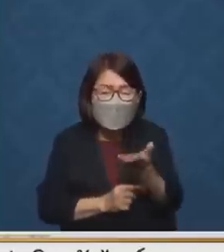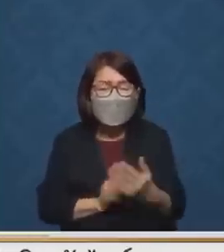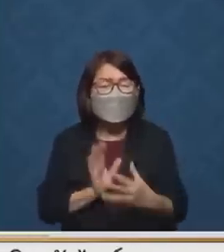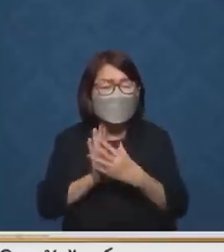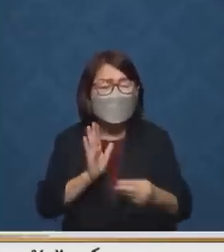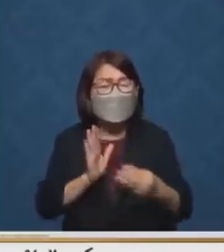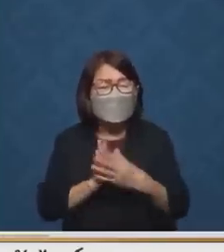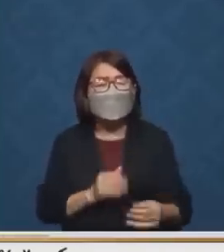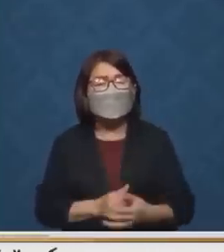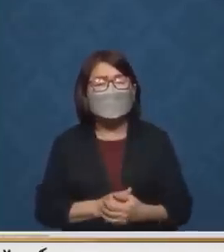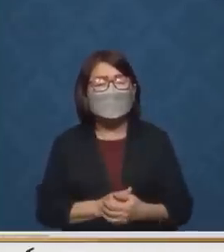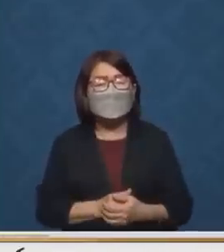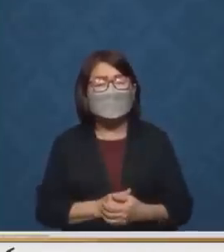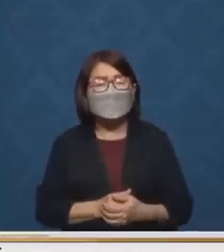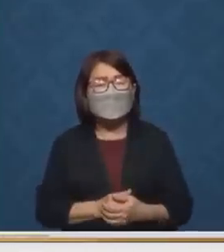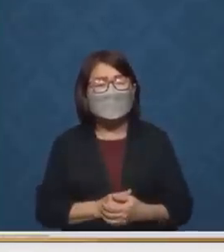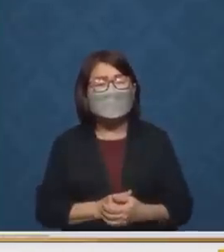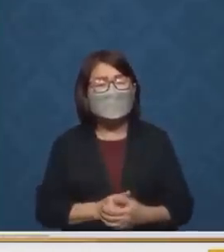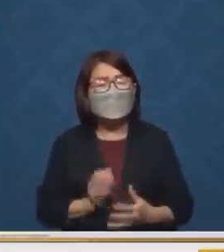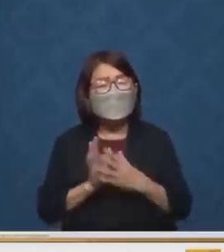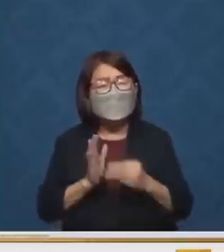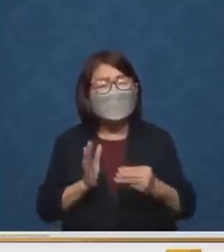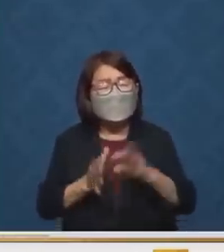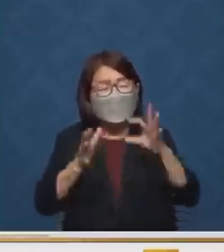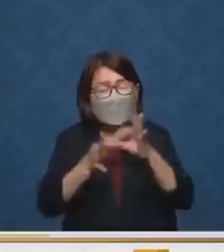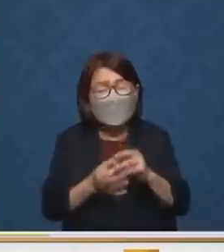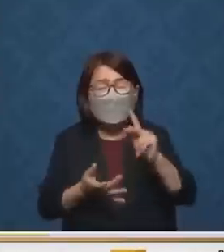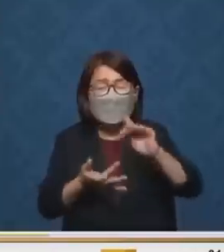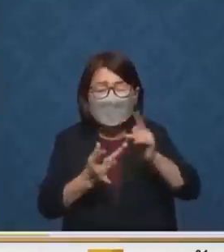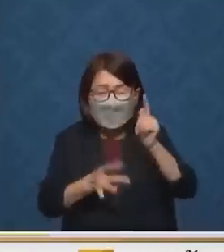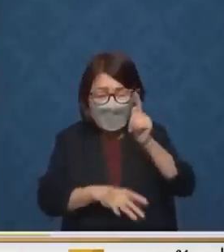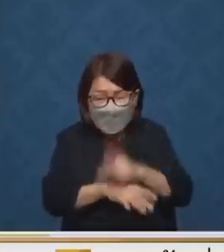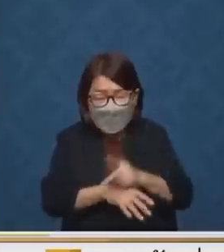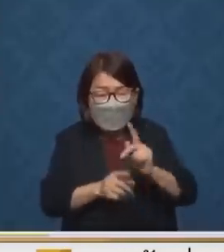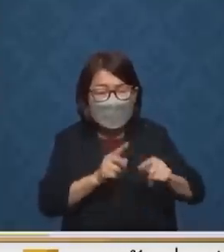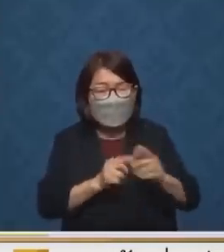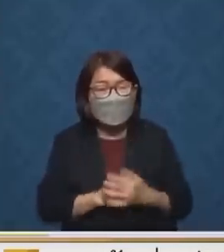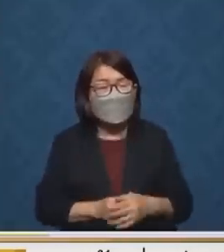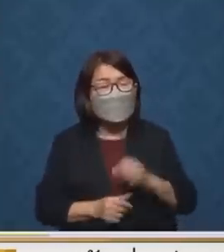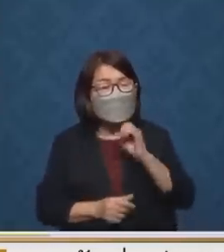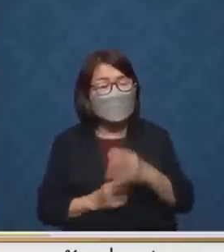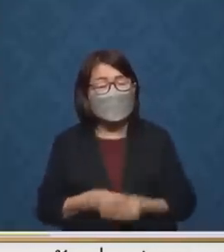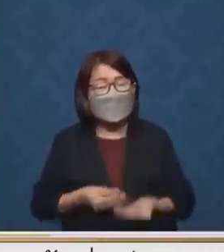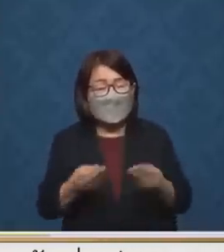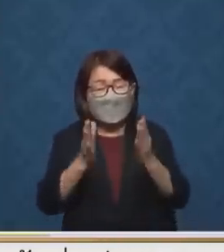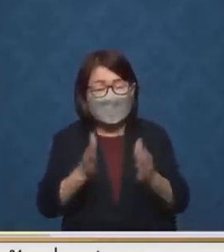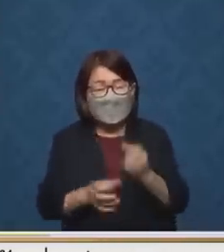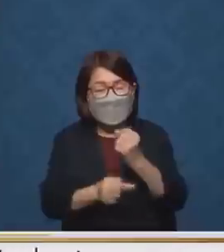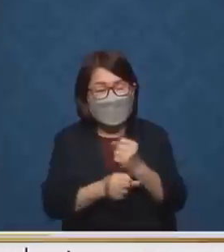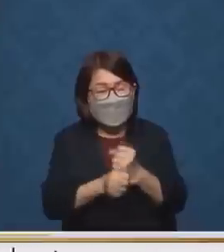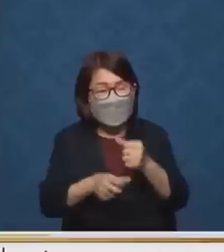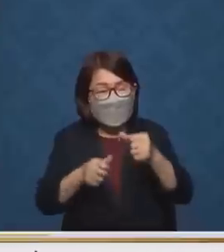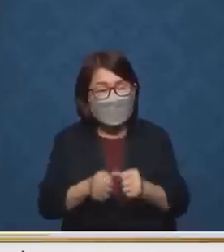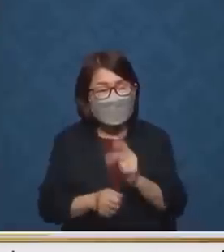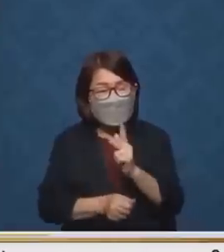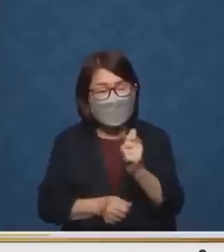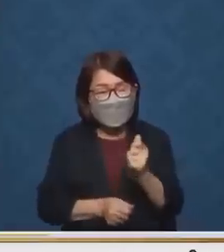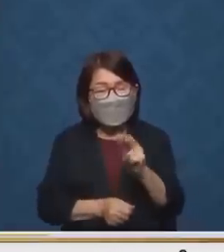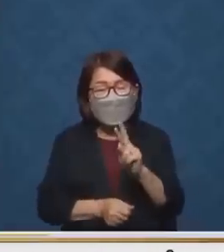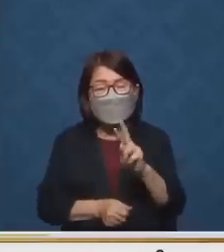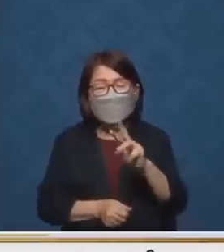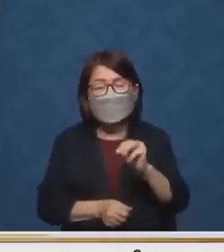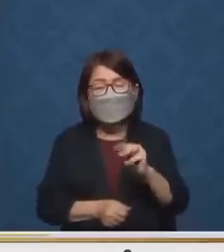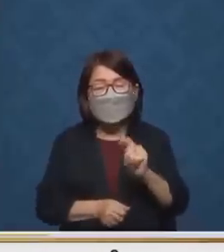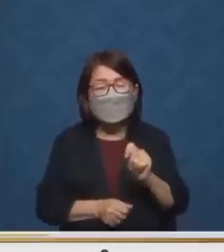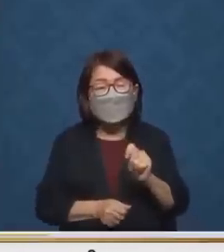เปนการสลสนเทศปฏิบัติการไเบอร์กำลังบอกวาให้เจ้านาทีกออรมนอภาค 2ของ